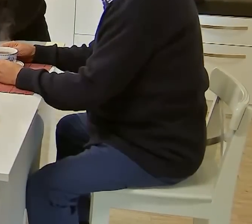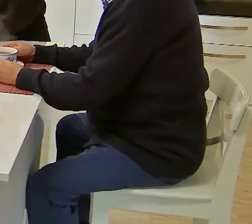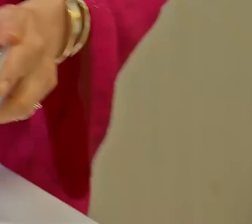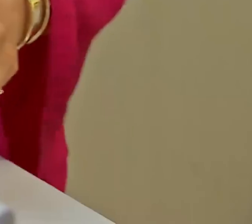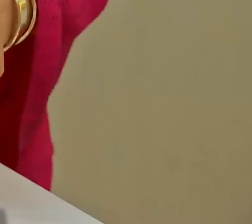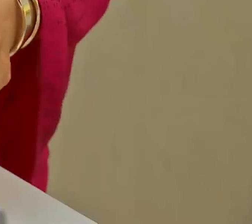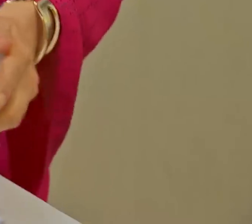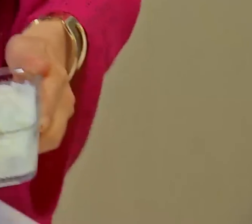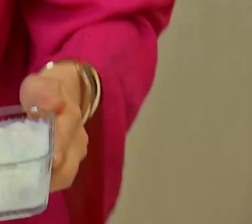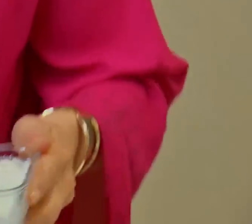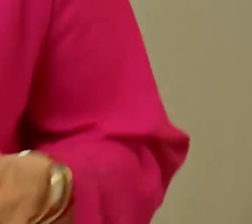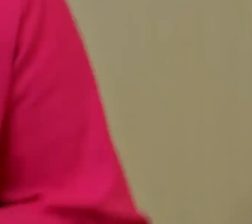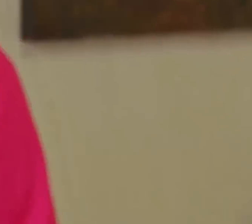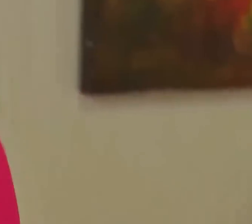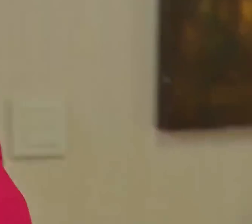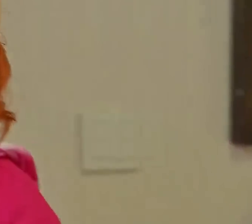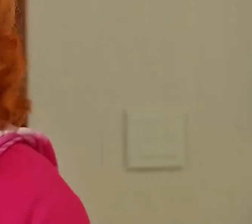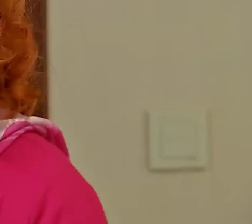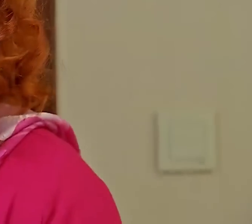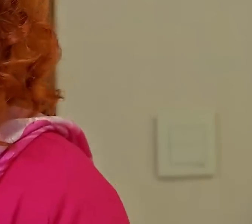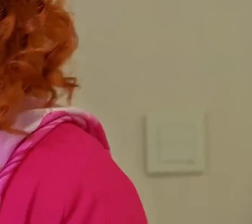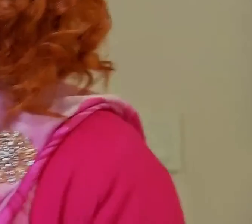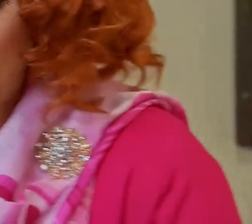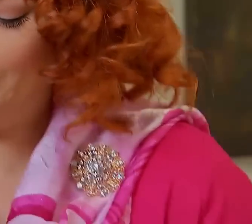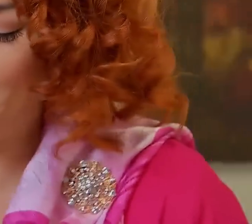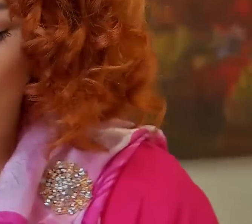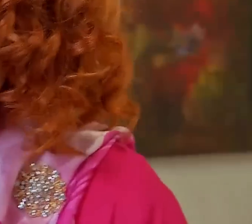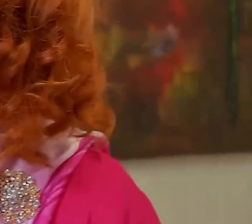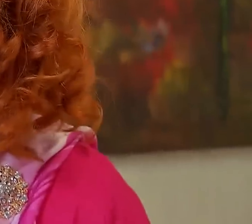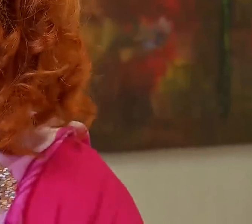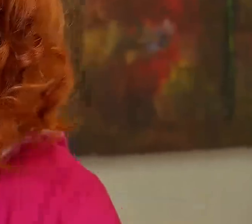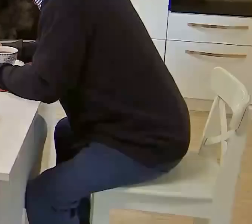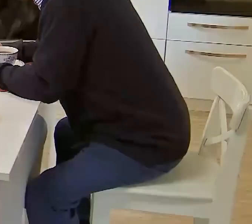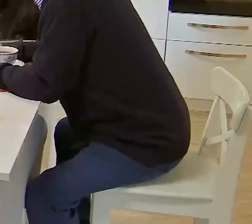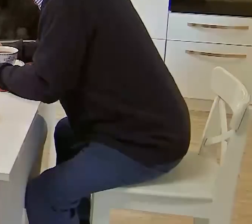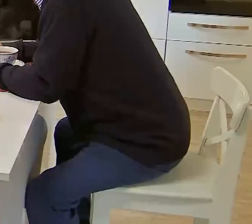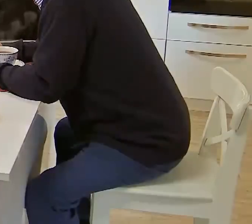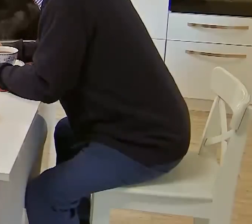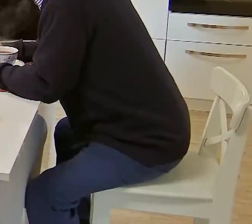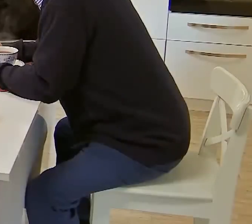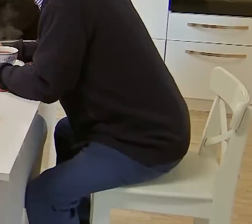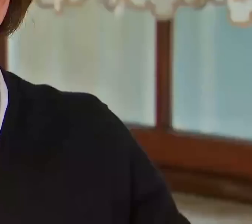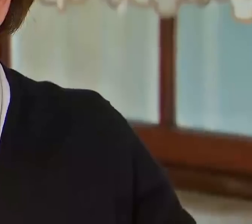Bir tabağa yoğurt koydu. Yanında limon suyu şişesi ve pul biber kavanozu.